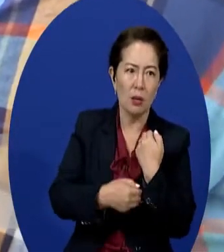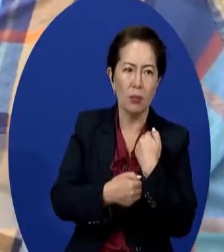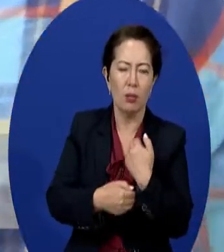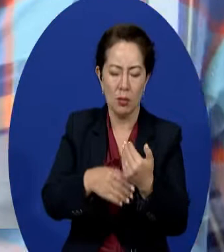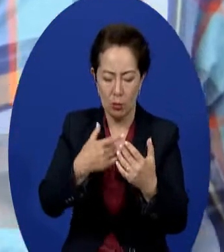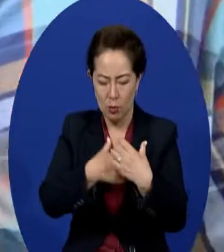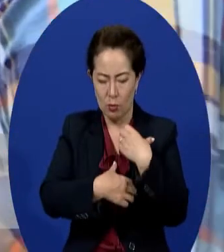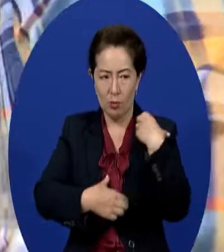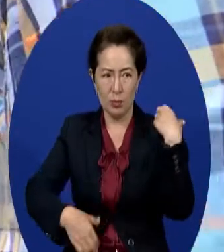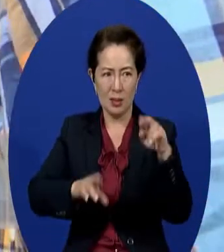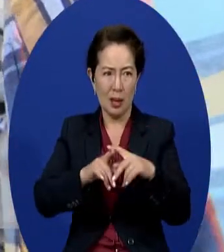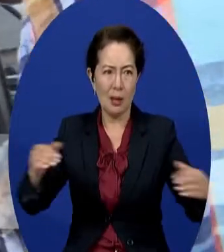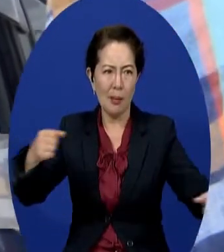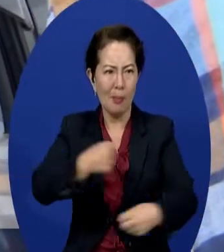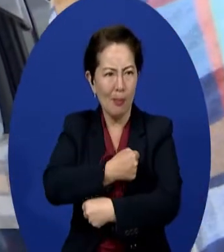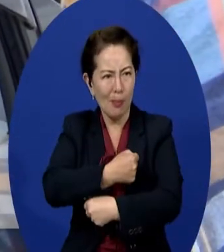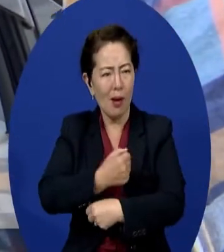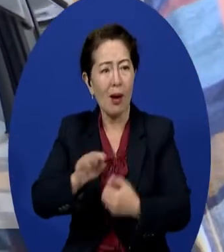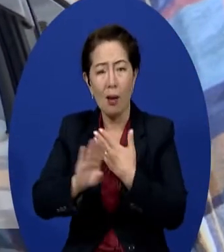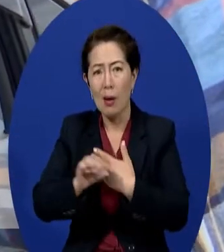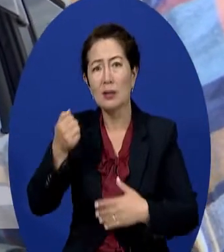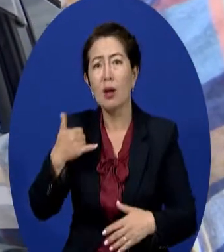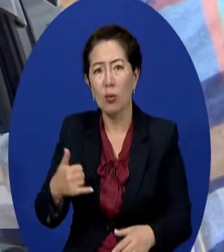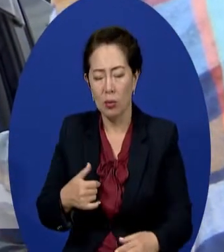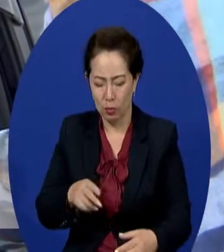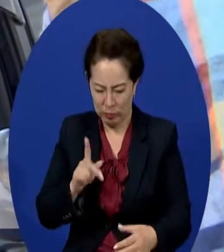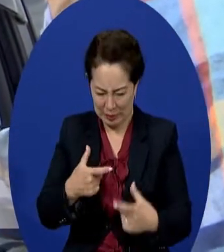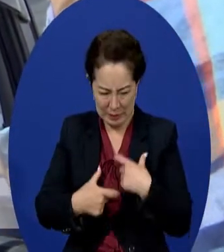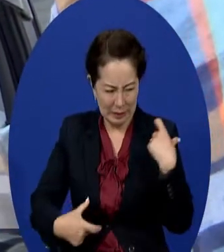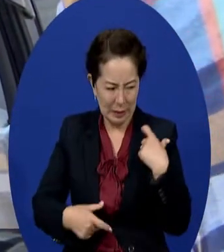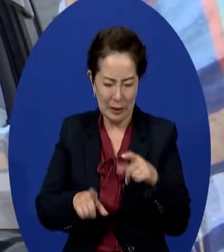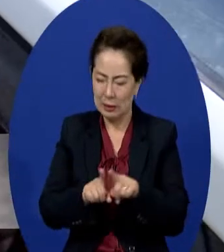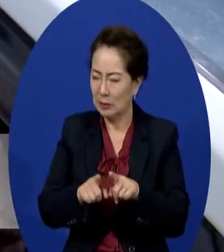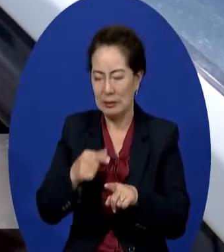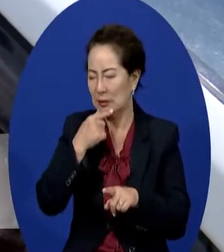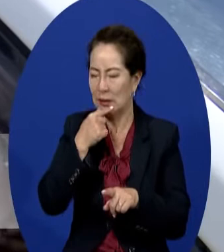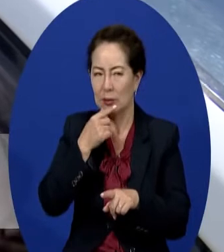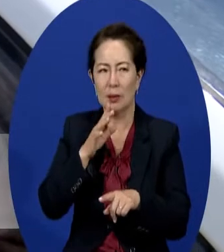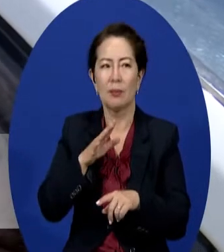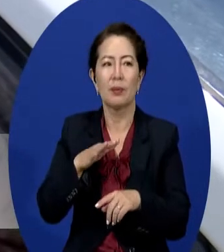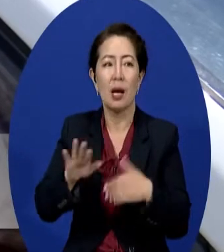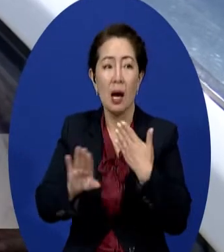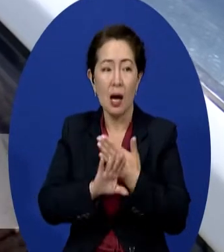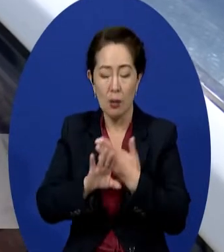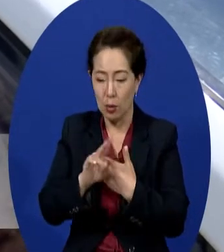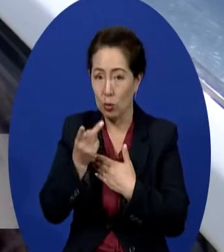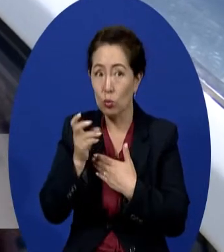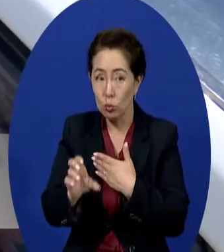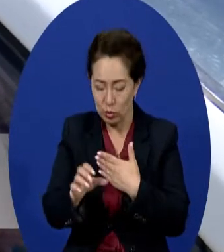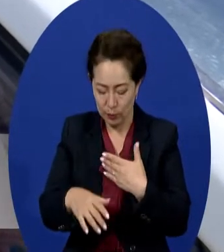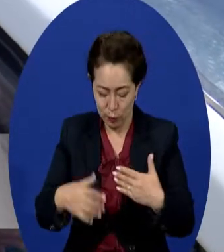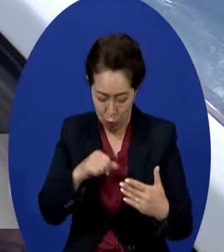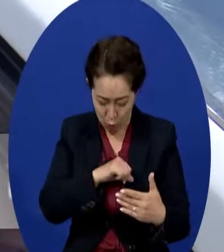бүс шиг хамгаалж чадахгүй хүний гар. За бүс шиг хамгаалж чадахгүй хаа. За хамгаалт бүс бол таны өөрийг